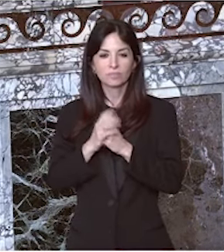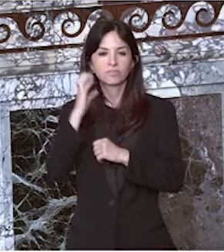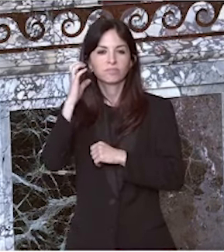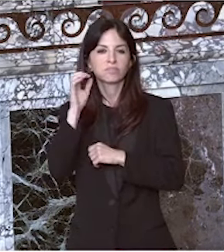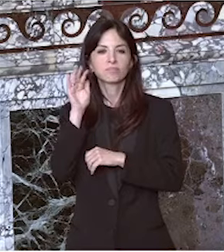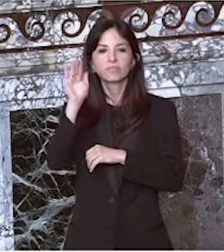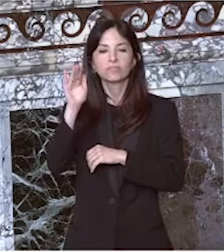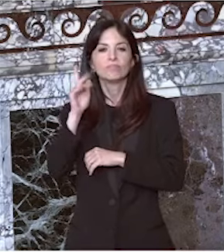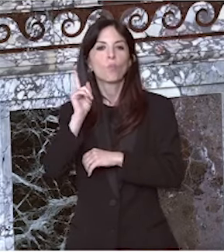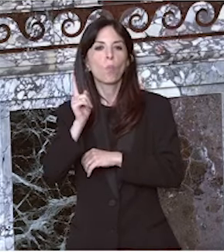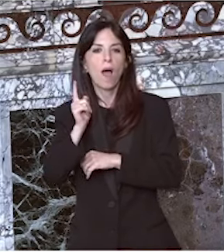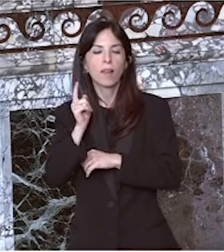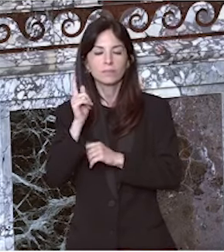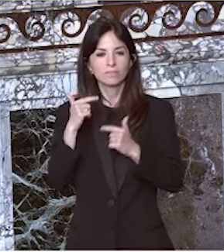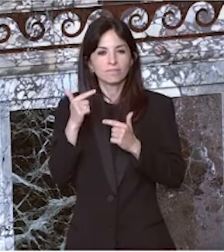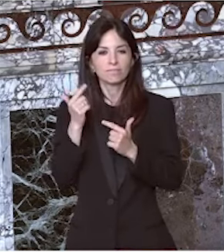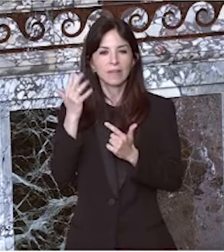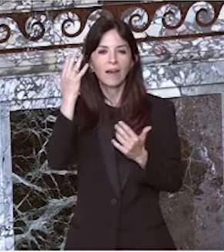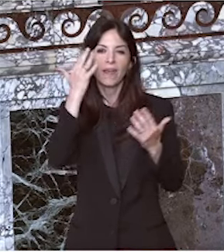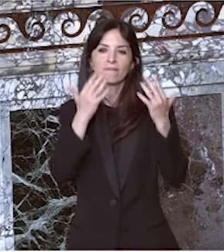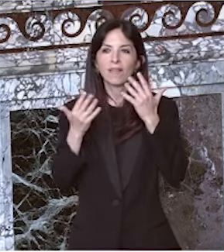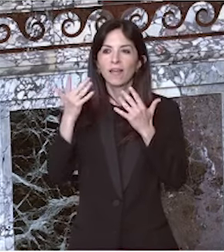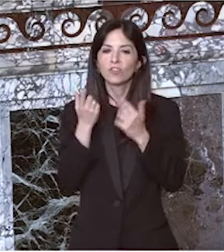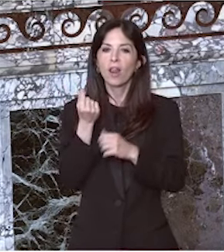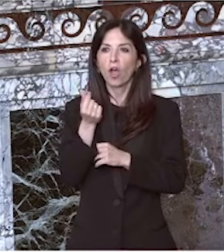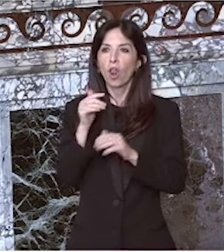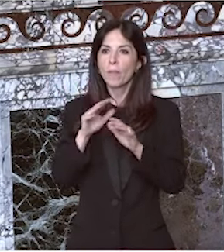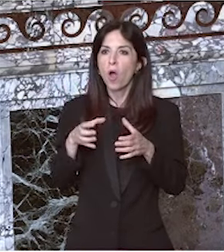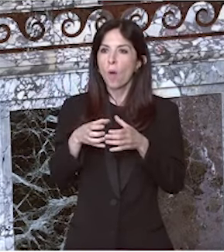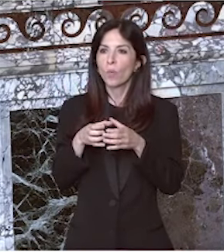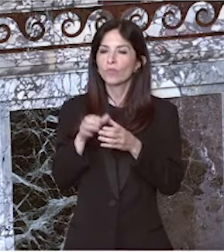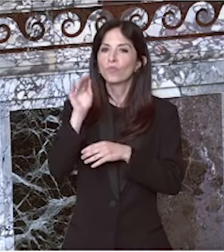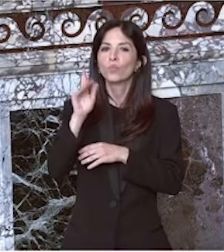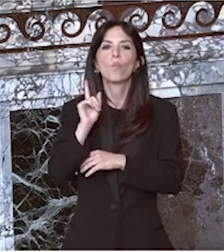L'ambizione era proporre una riflessione sul futuro dell'economia comunitaria.